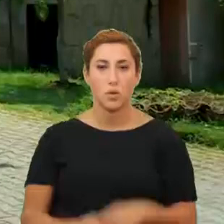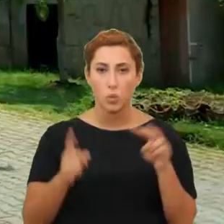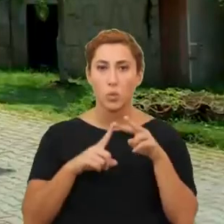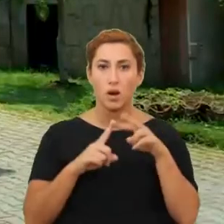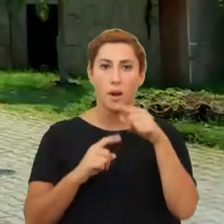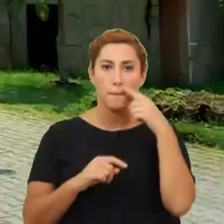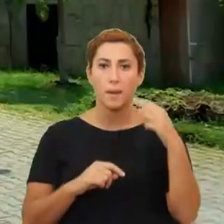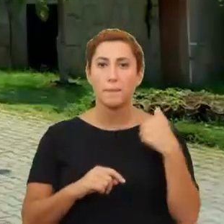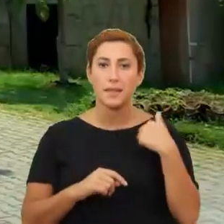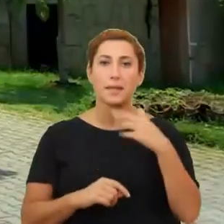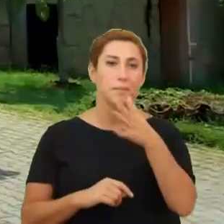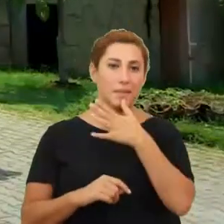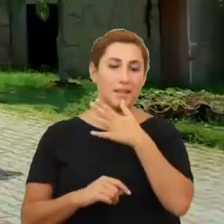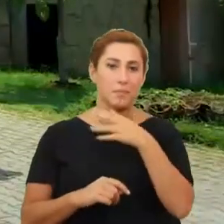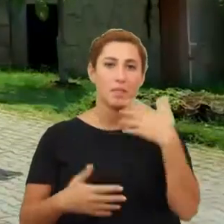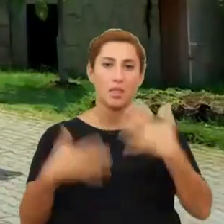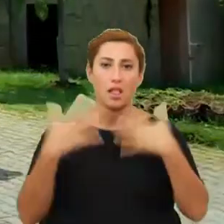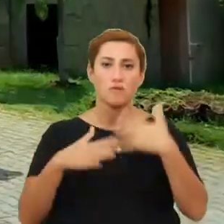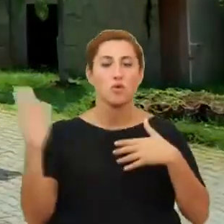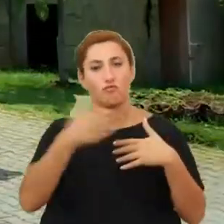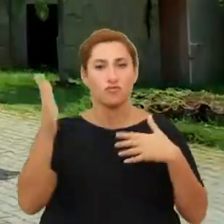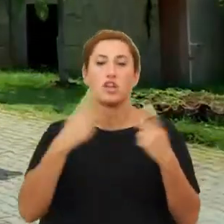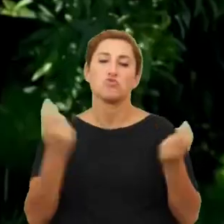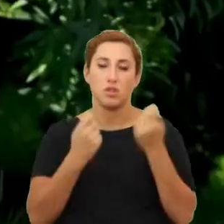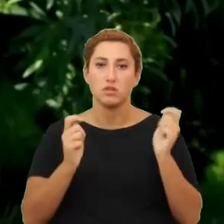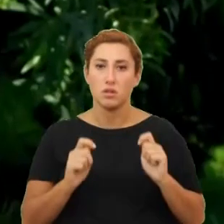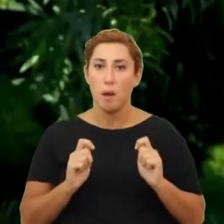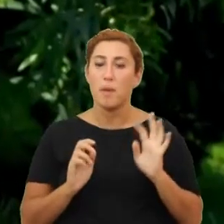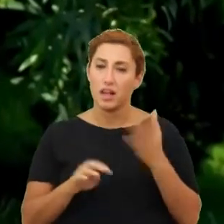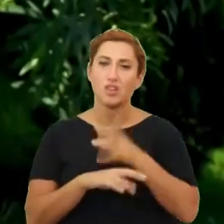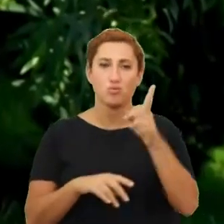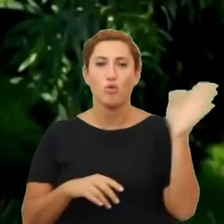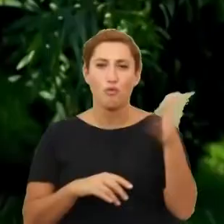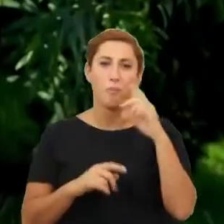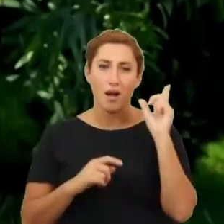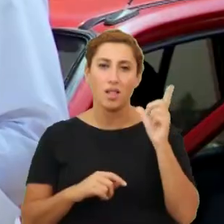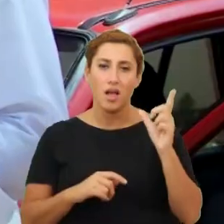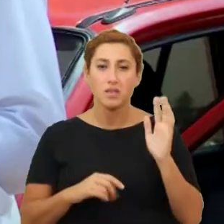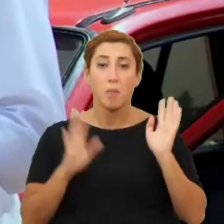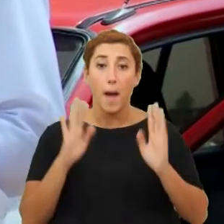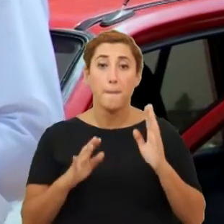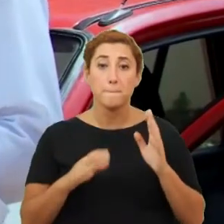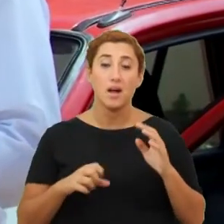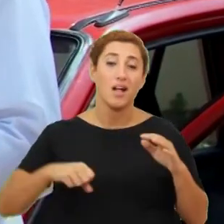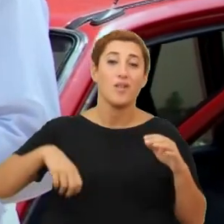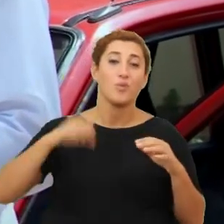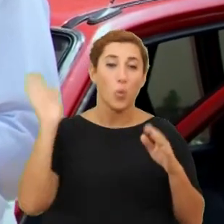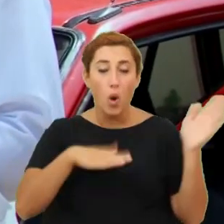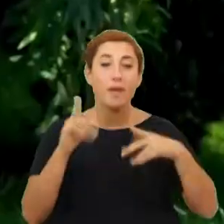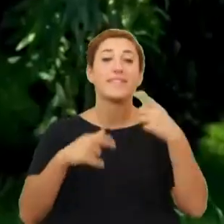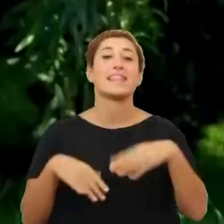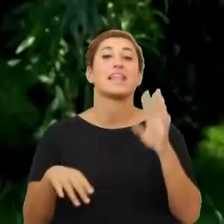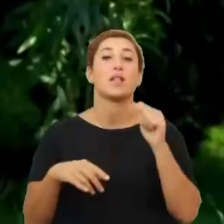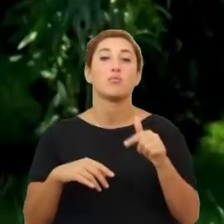Nurhan Bey, benim bildiğim televizyon vurarak çalıştırılır. Gerçi buna da vurmak lazım. Ama tekmeyle tokattan